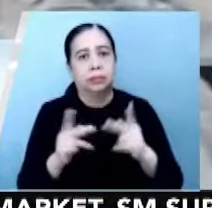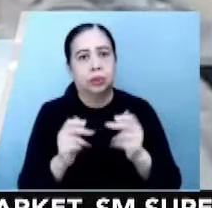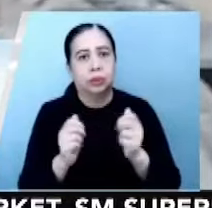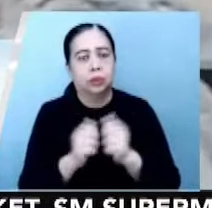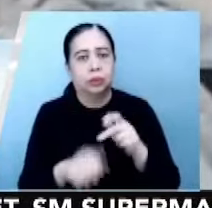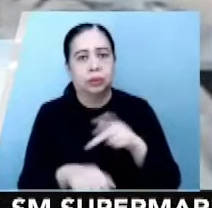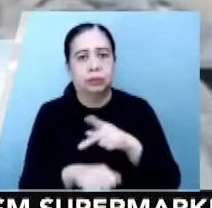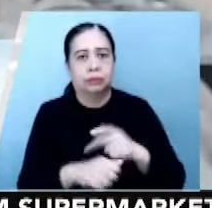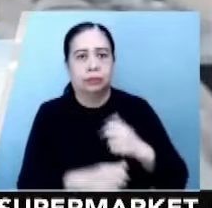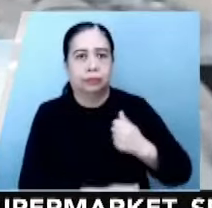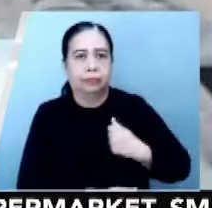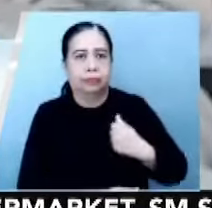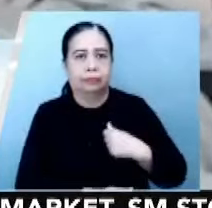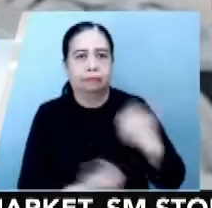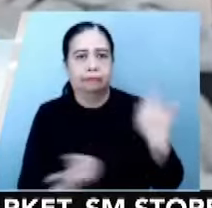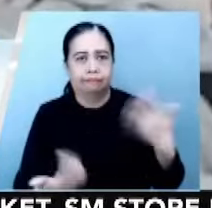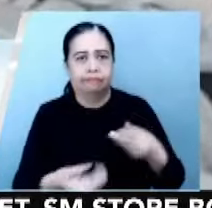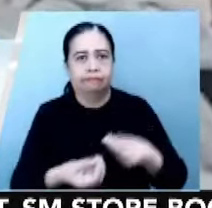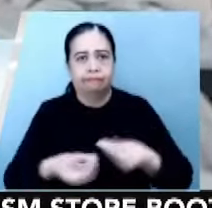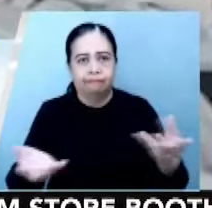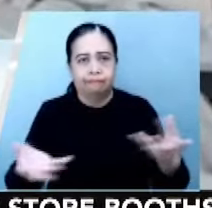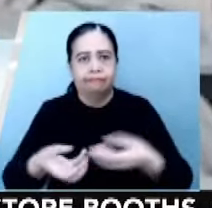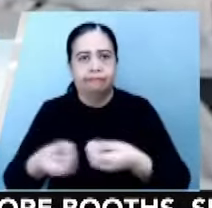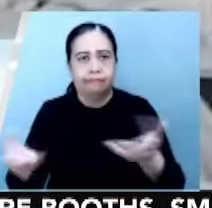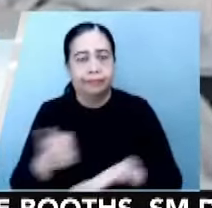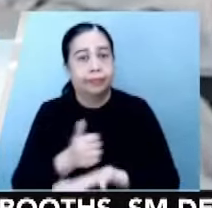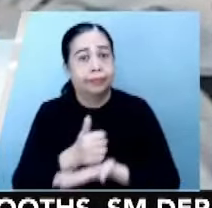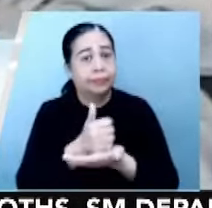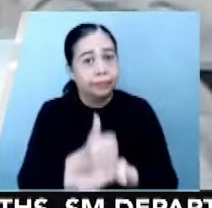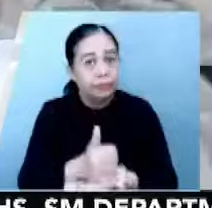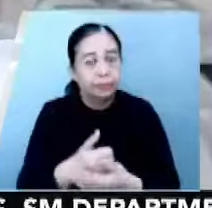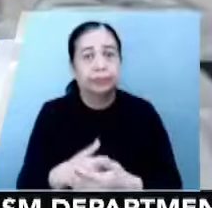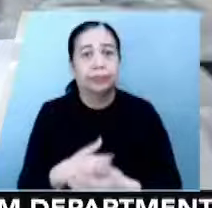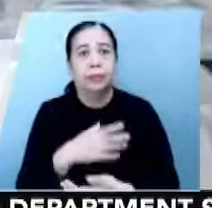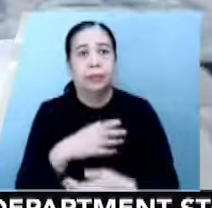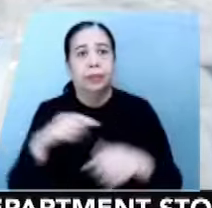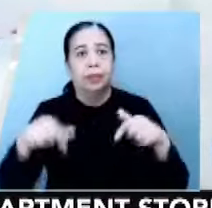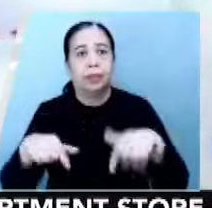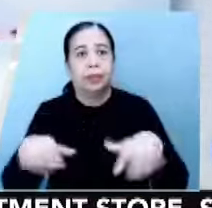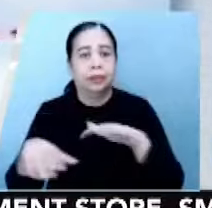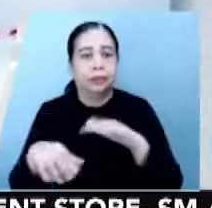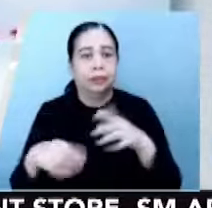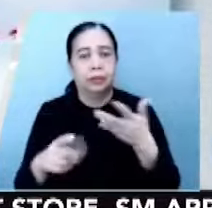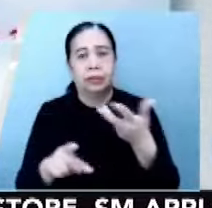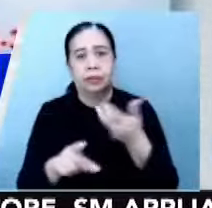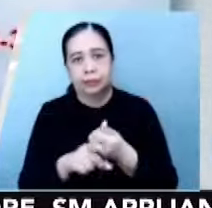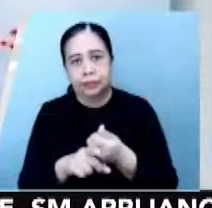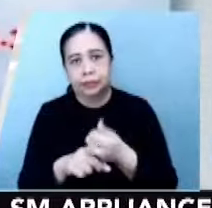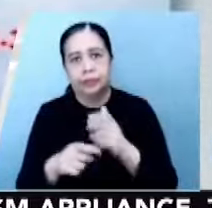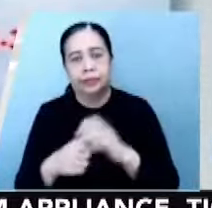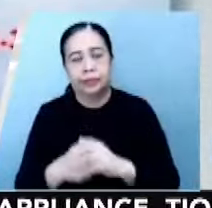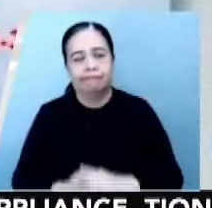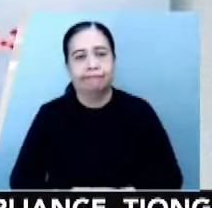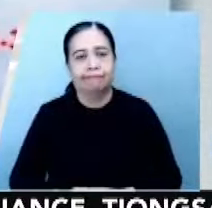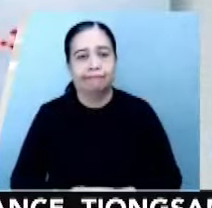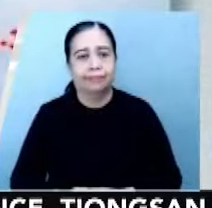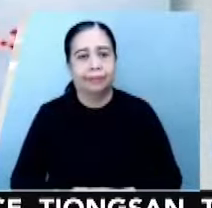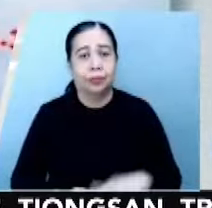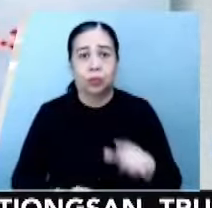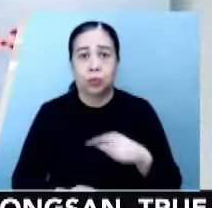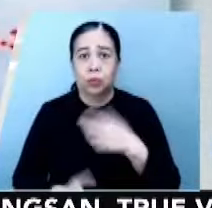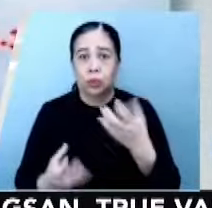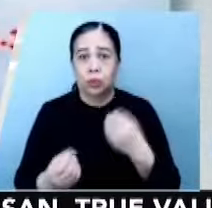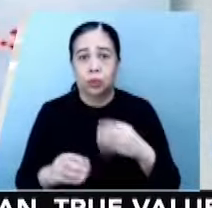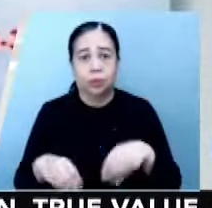ating maipapabahagi yung tulong dito po sa mga nasalanta. Sa mga nais magbigay ng